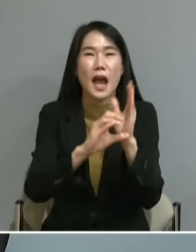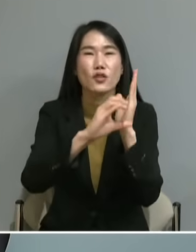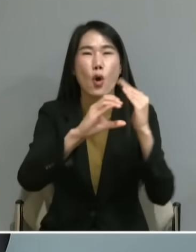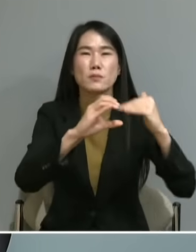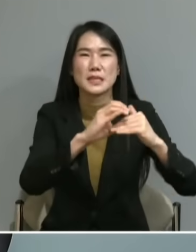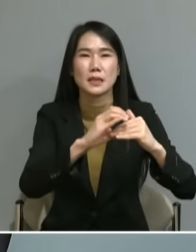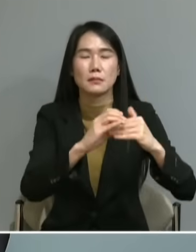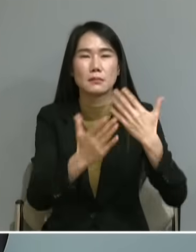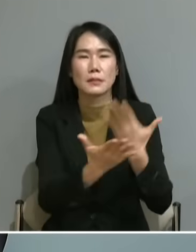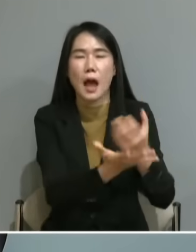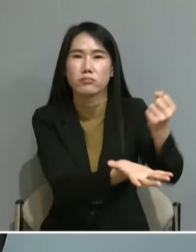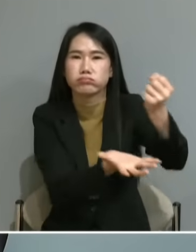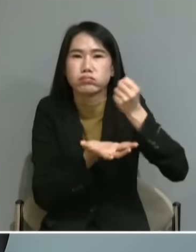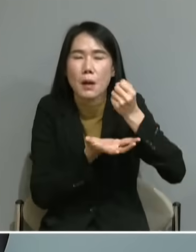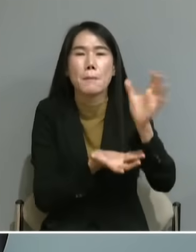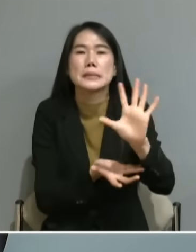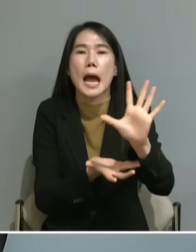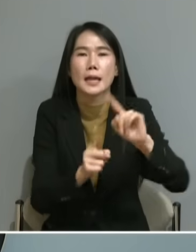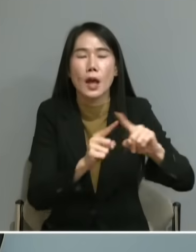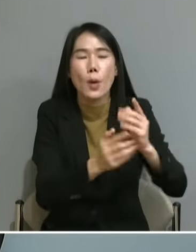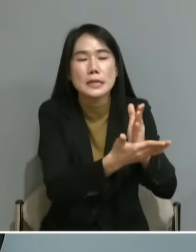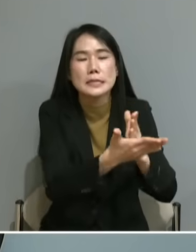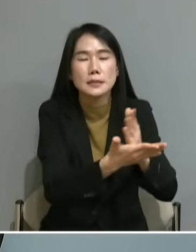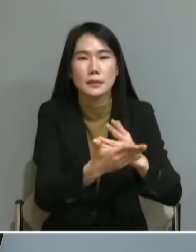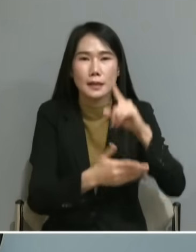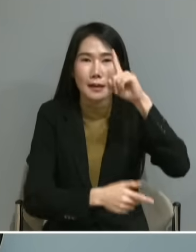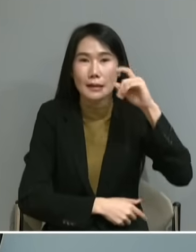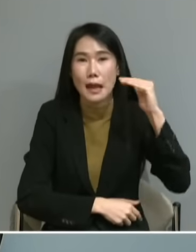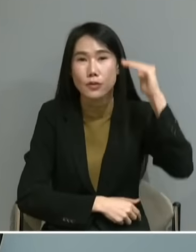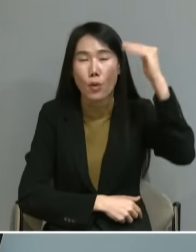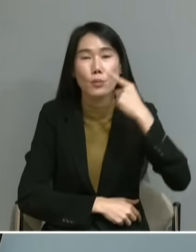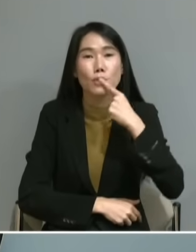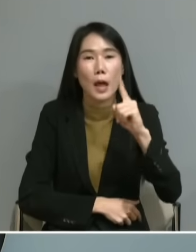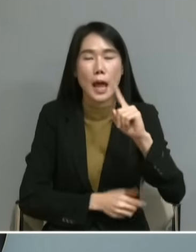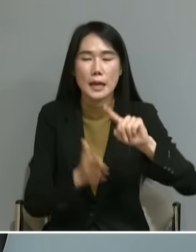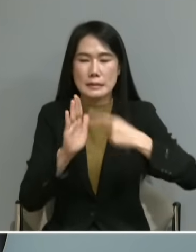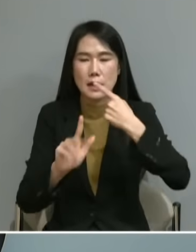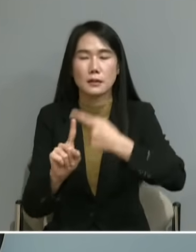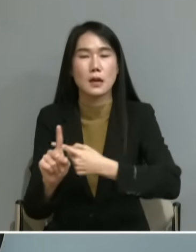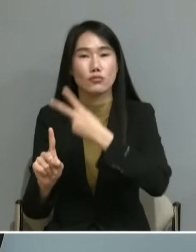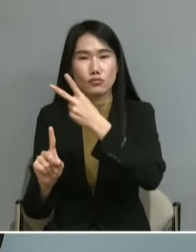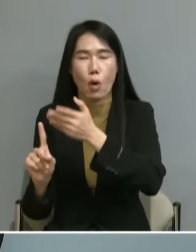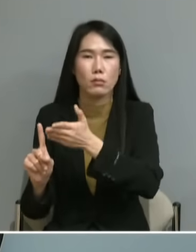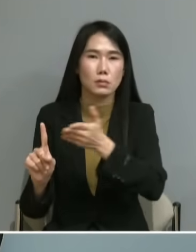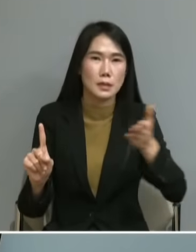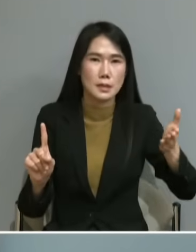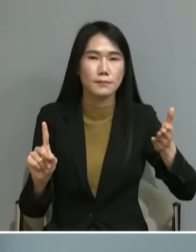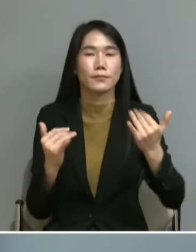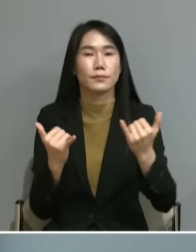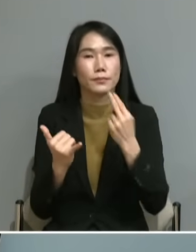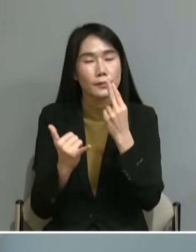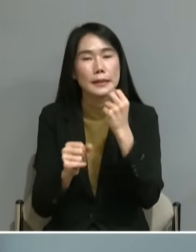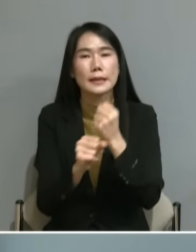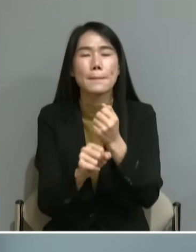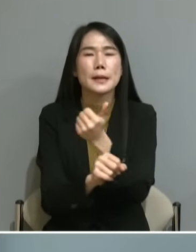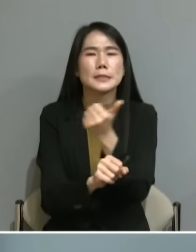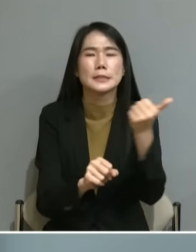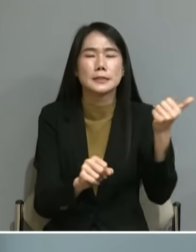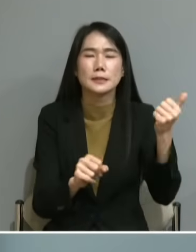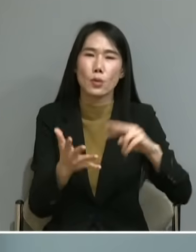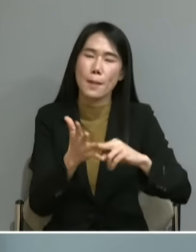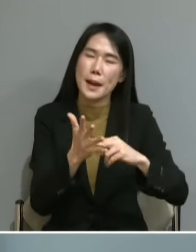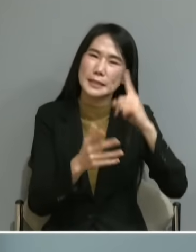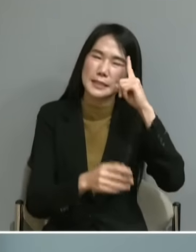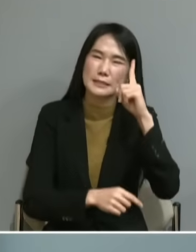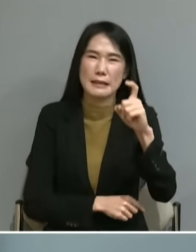แต่กลไกโจทย์แรกที่เราได้รับมาจากท่านนายกรัฐมนตรีคืออยากจะให้เริ่มในเดือนกุมภาพันธ์นะครับกลไกอื่นๆไม่มีทาง